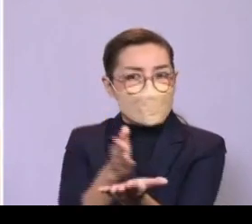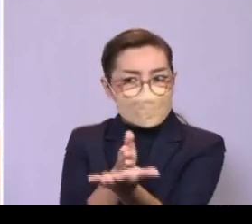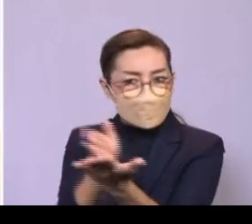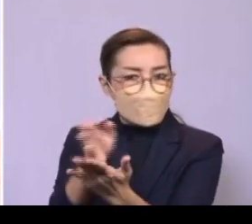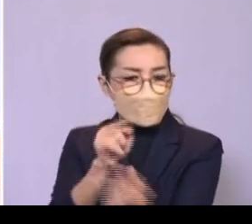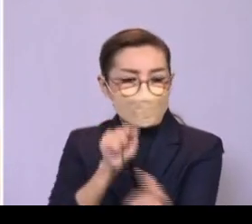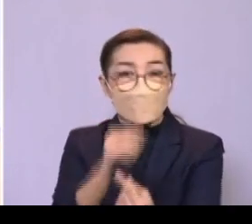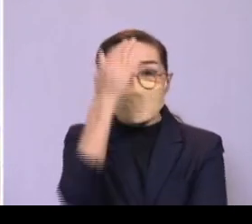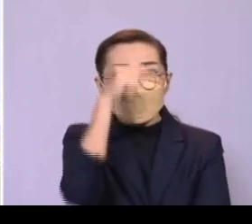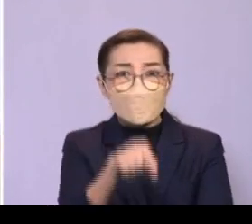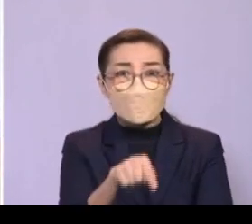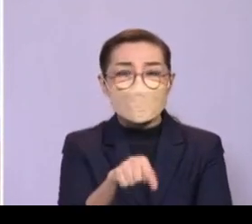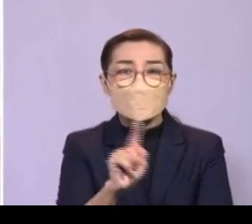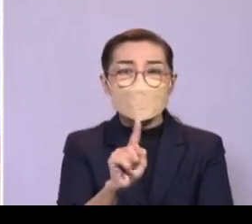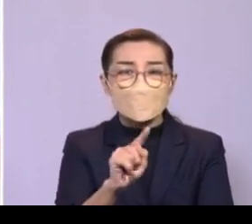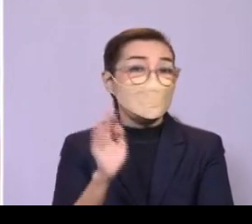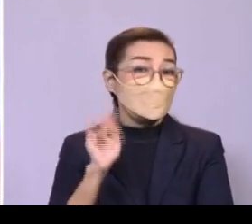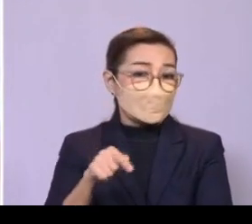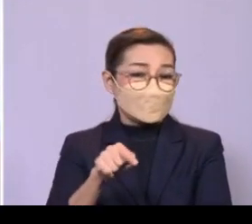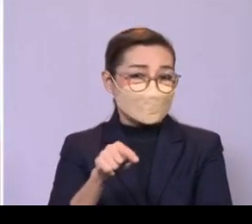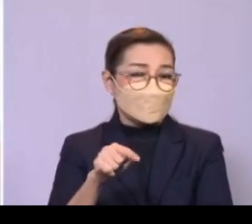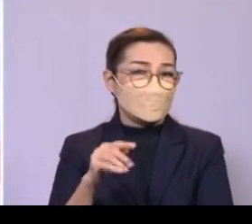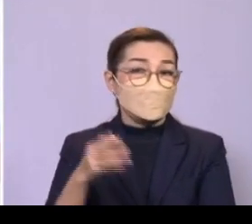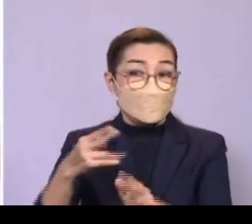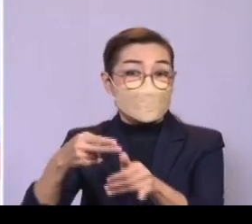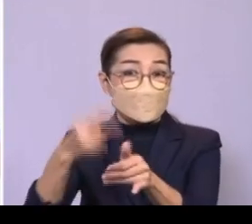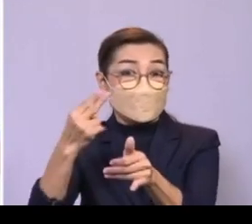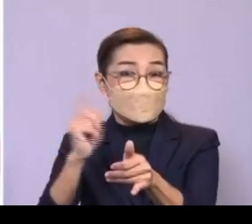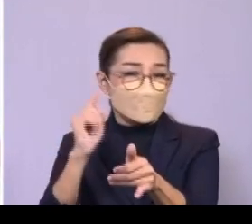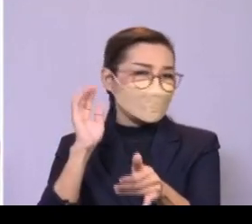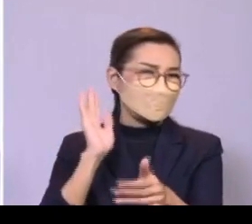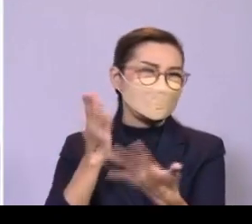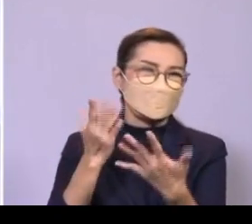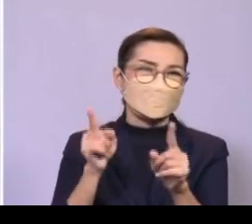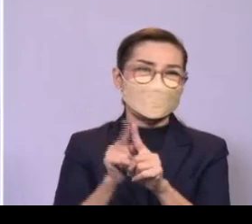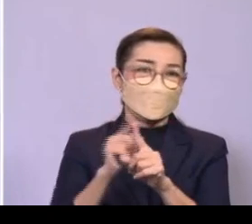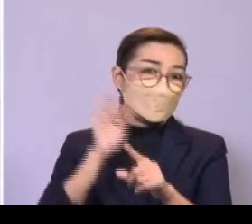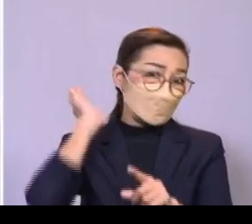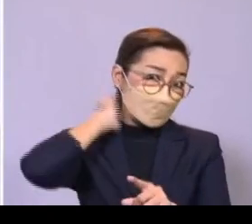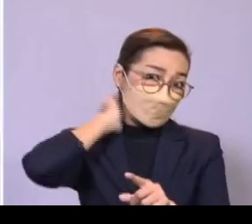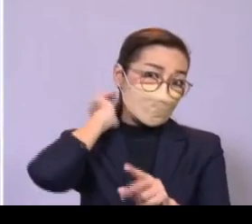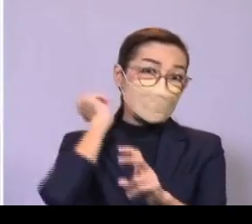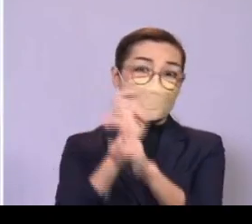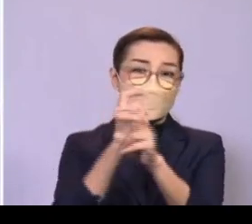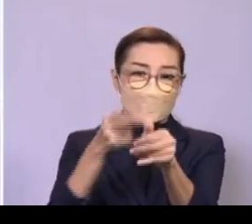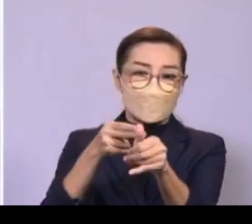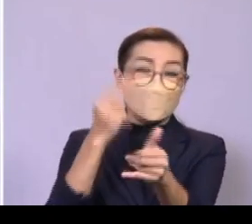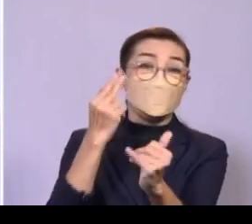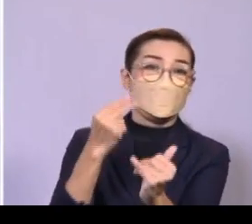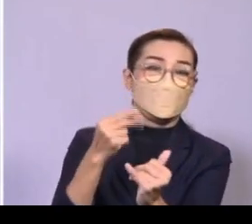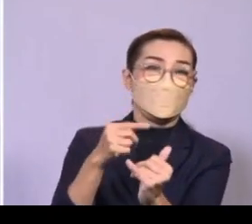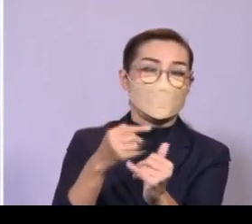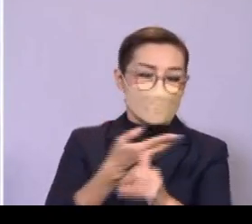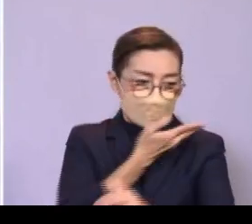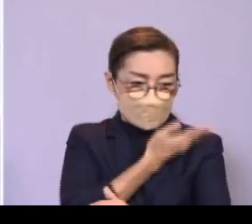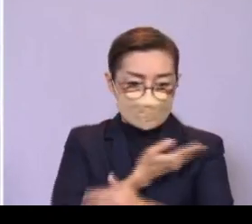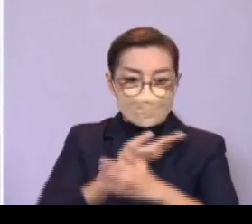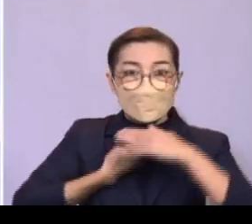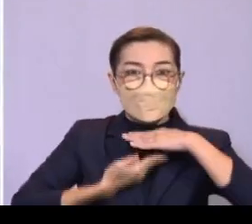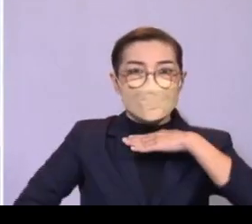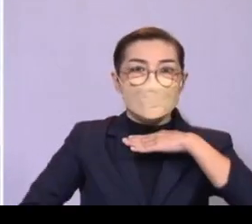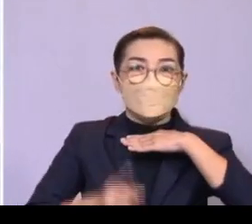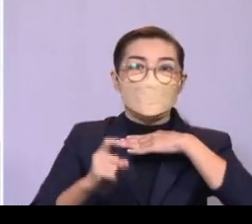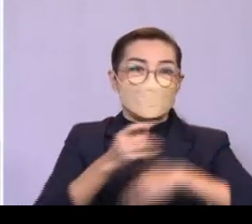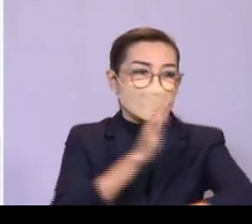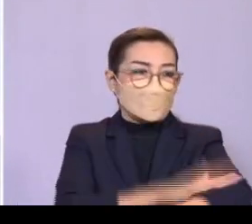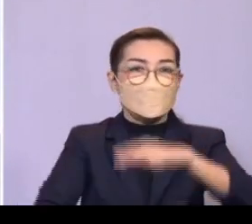คนนี้จะถูกยิงแล้วก็กระสุนไปถูกกระดูกต้นคอแล้วก็มีอัมพาตทั้งแข